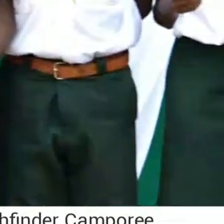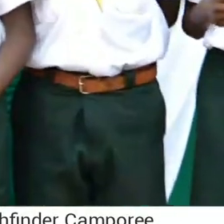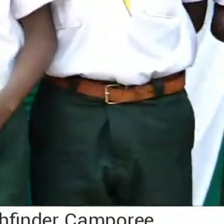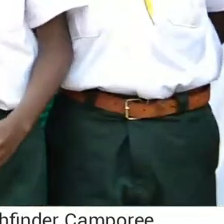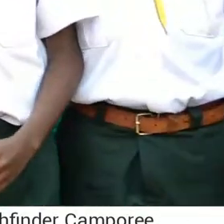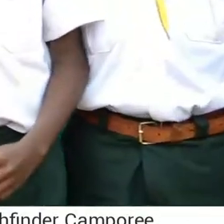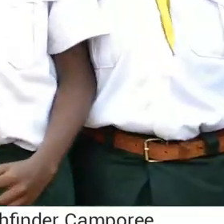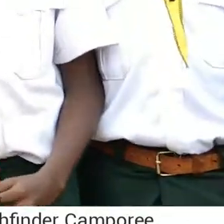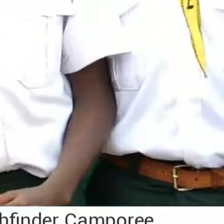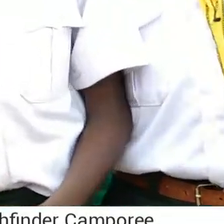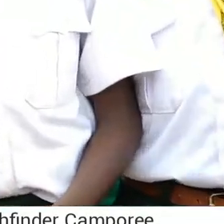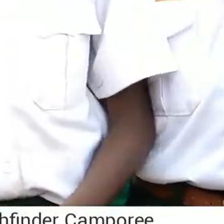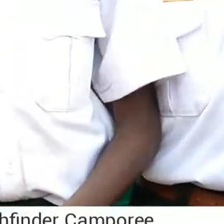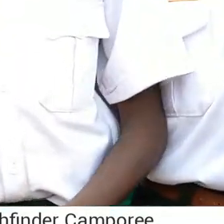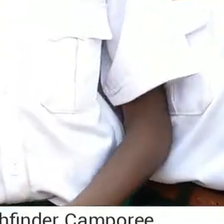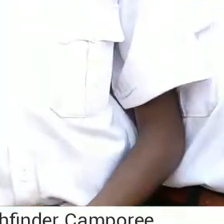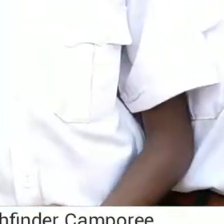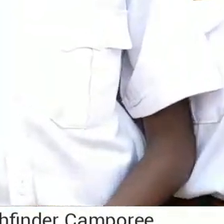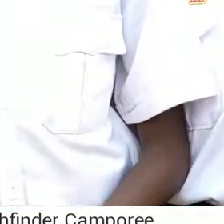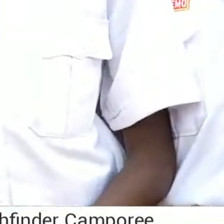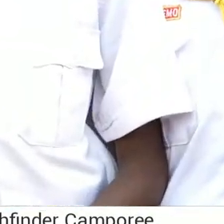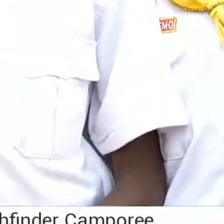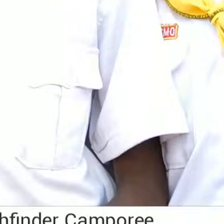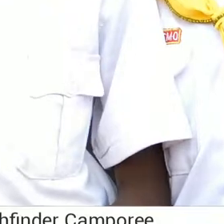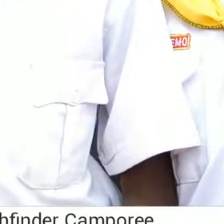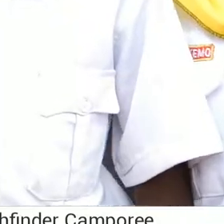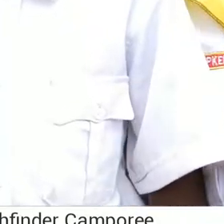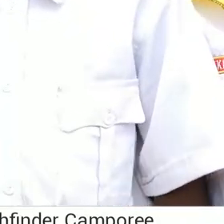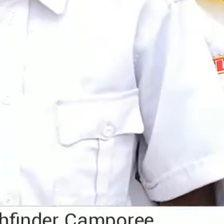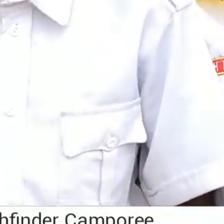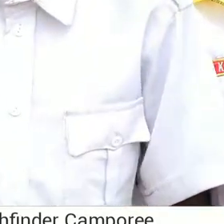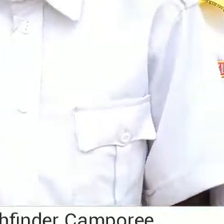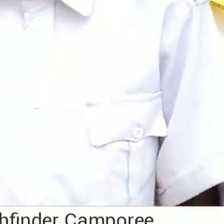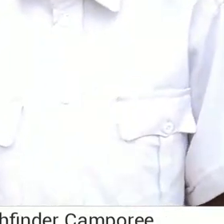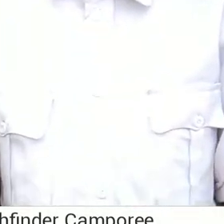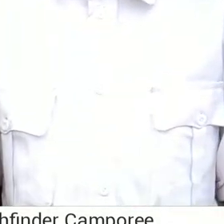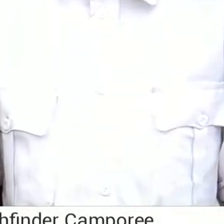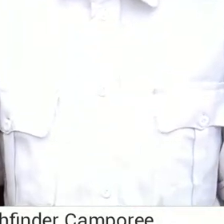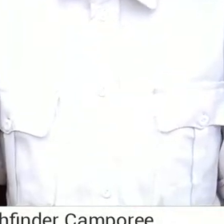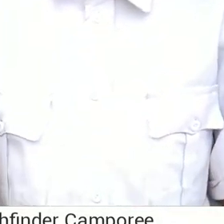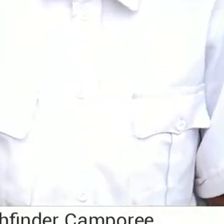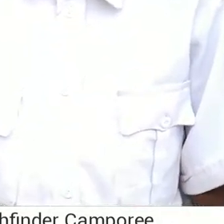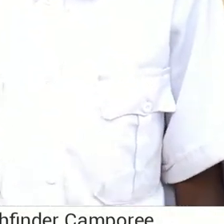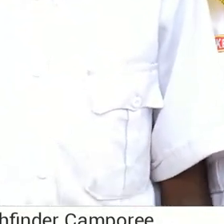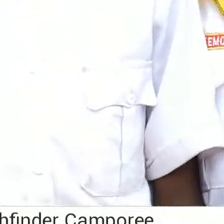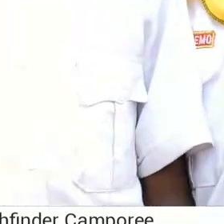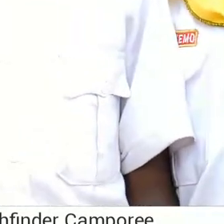iliyokauka. Mwanadamu mdudu mdogo sana. Mwanadamu